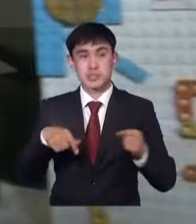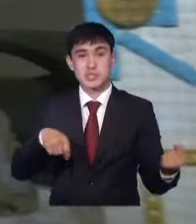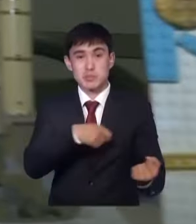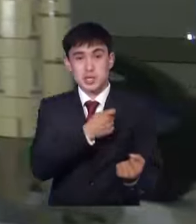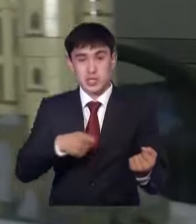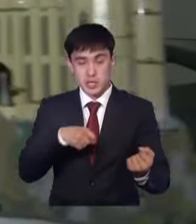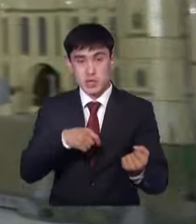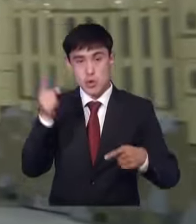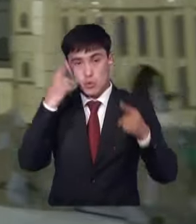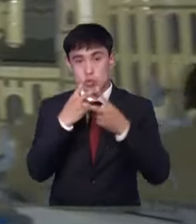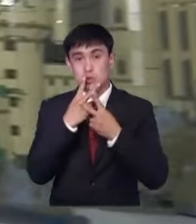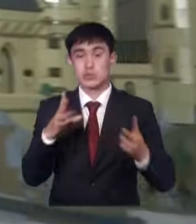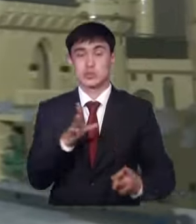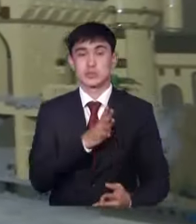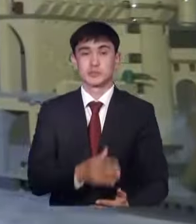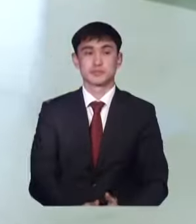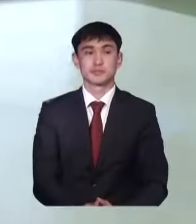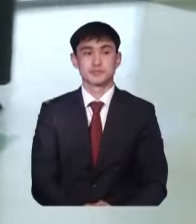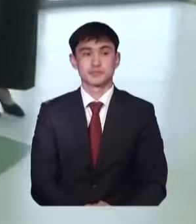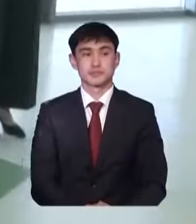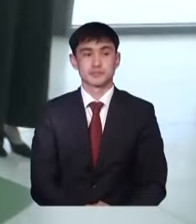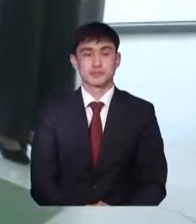да өнерлерін көрсетті.